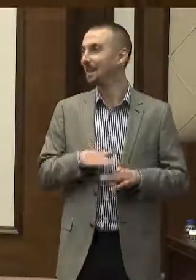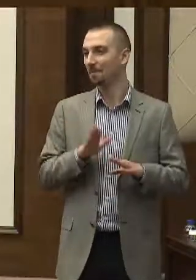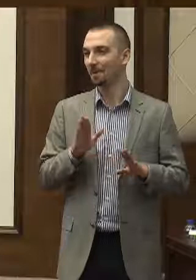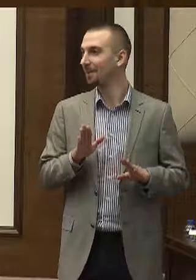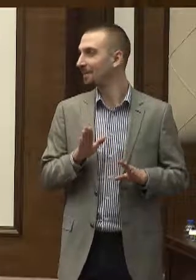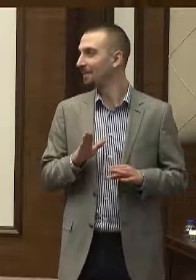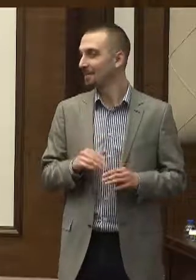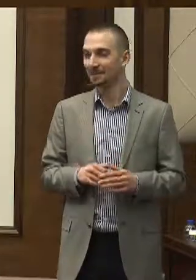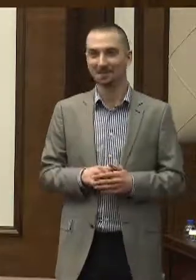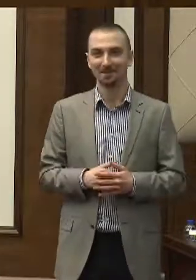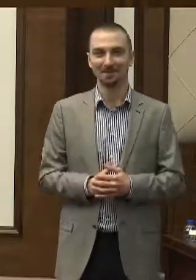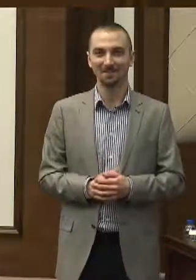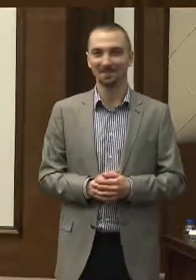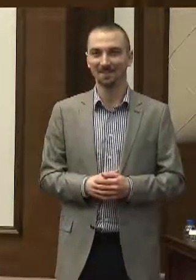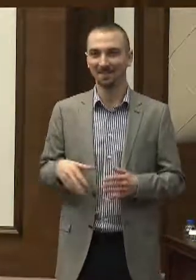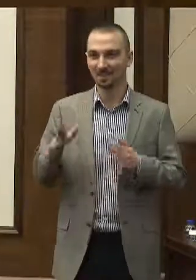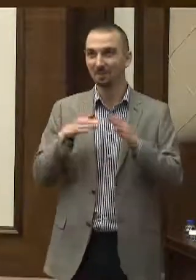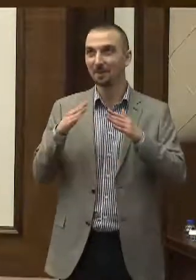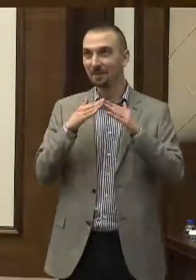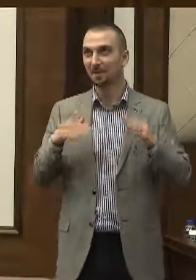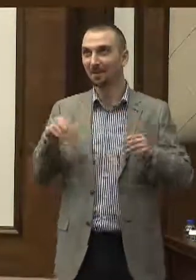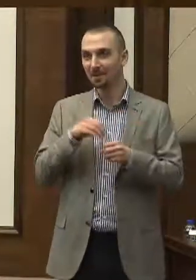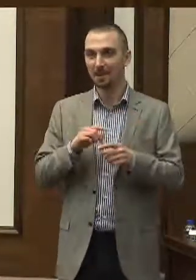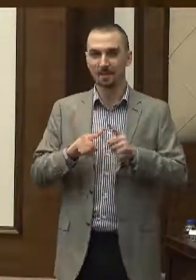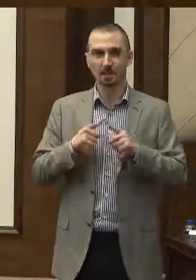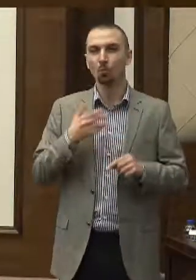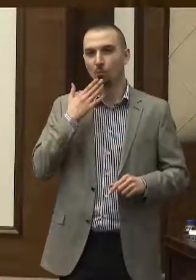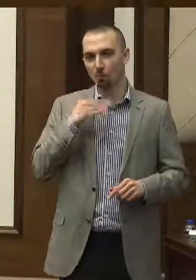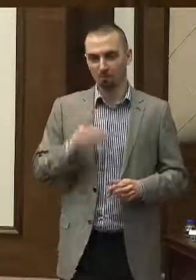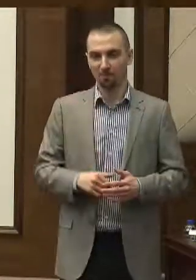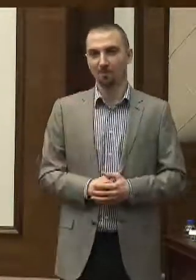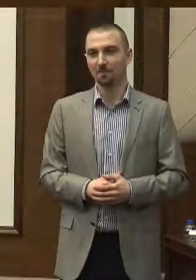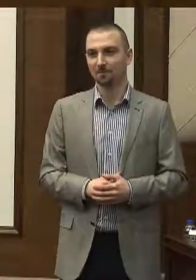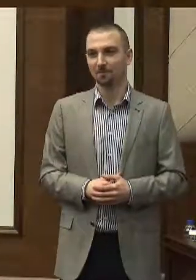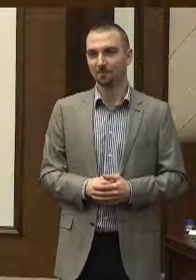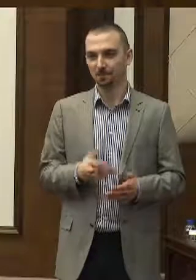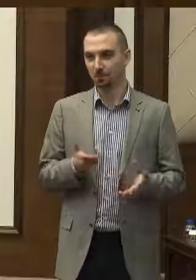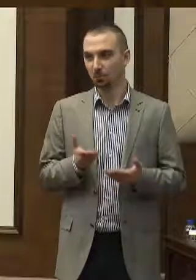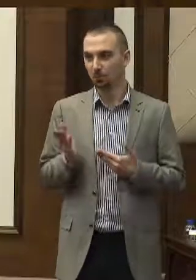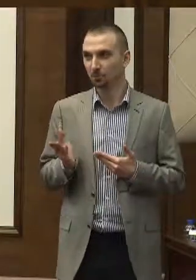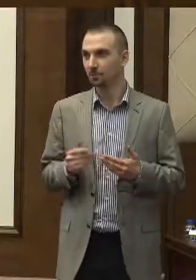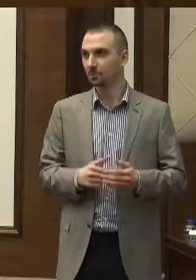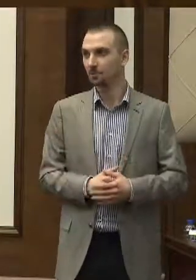Siyaset yoksa bu çatı altında kimseye siyaset yaptırmam, kimse de ona tevessül etmez. Buyurun.